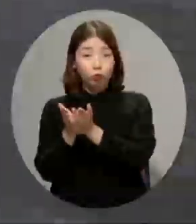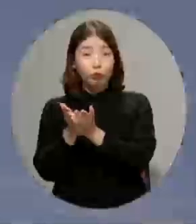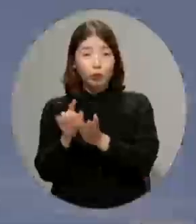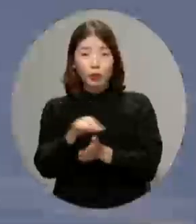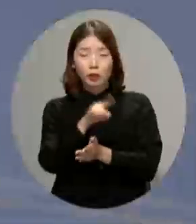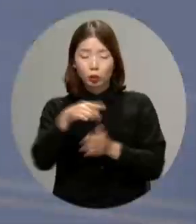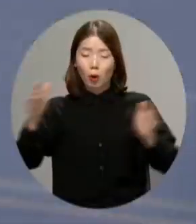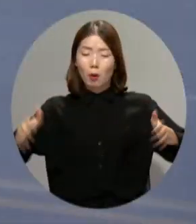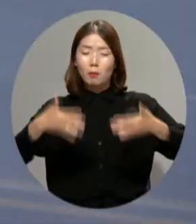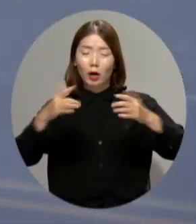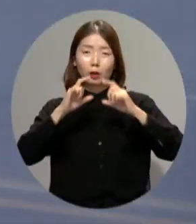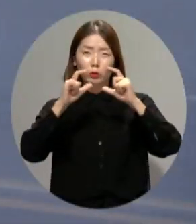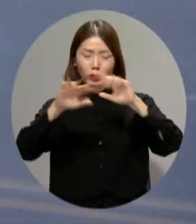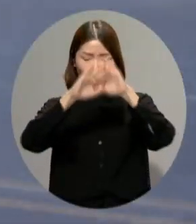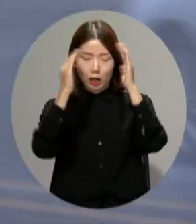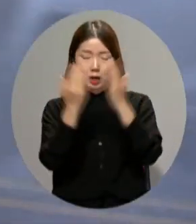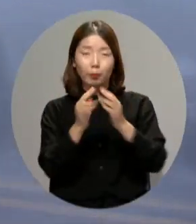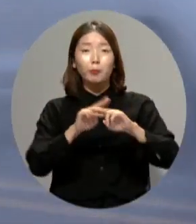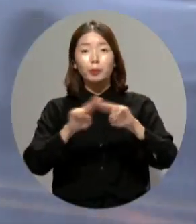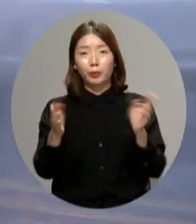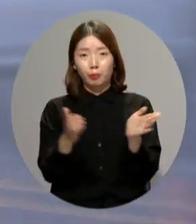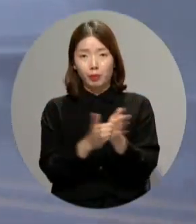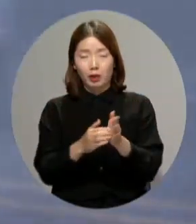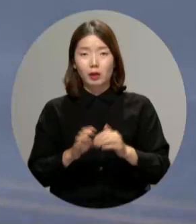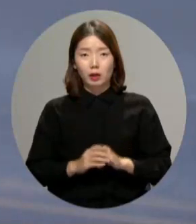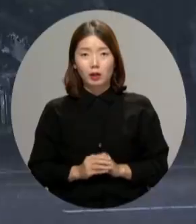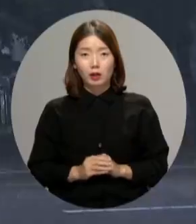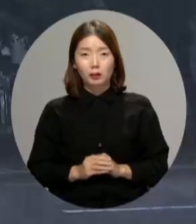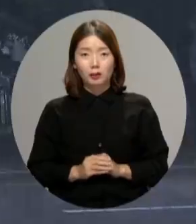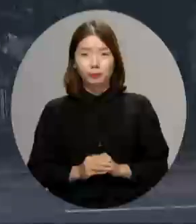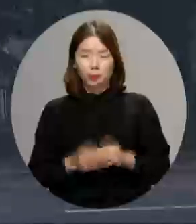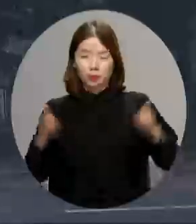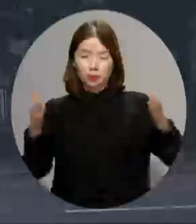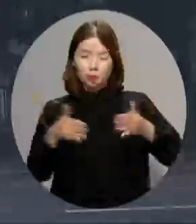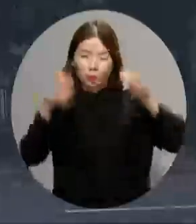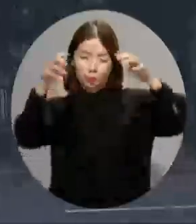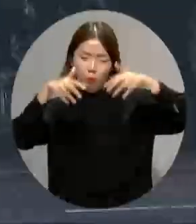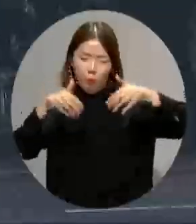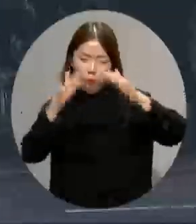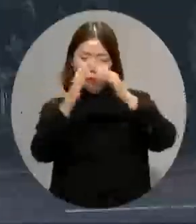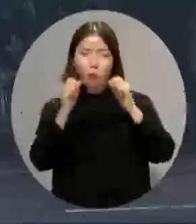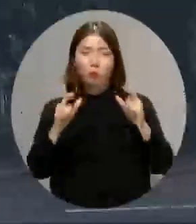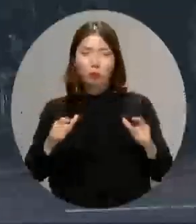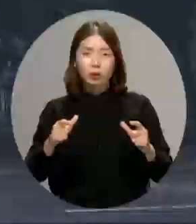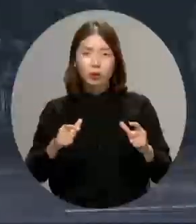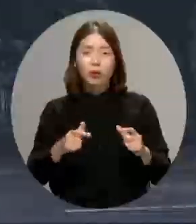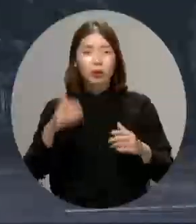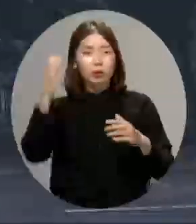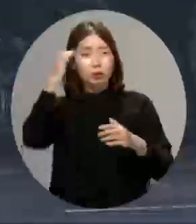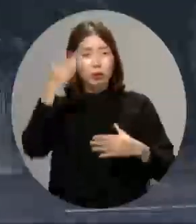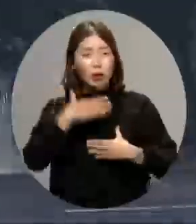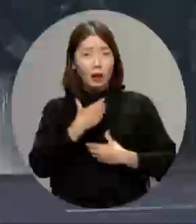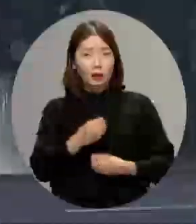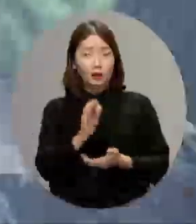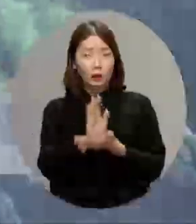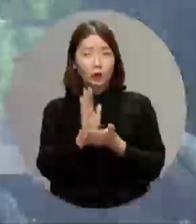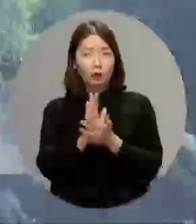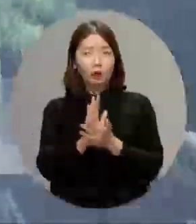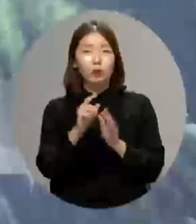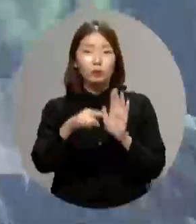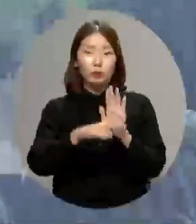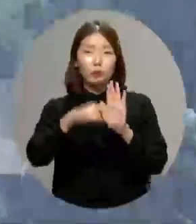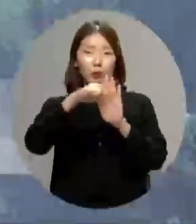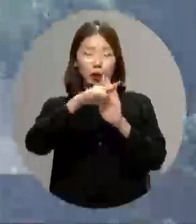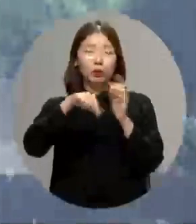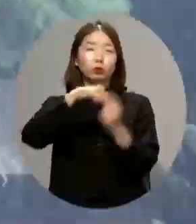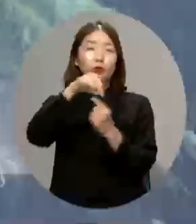내려졌던 강풍주의보도 모두 해제됐습니다. 집중호우가 내리자 전라북도는 재난안전대책본부 1단계 운영에